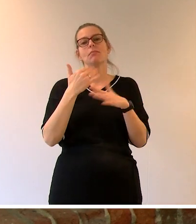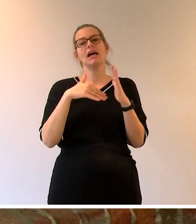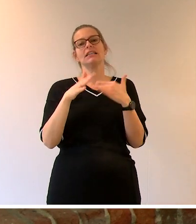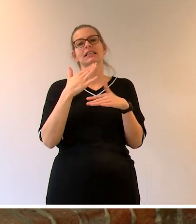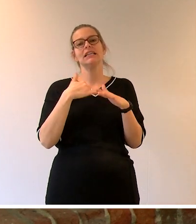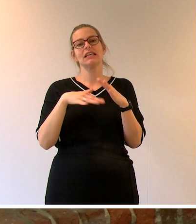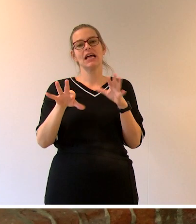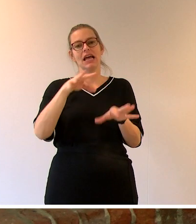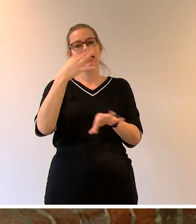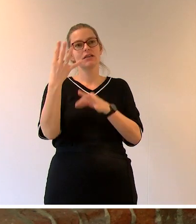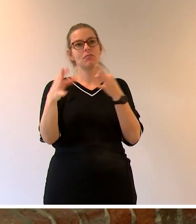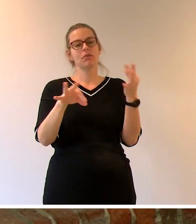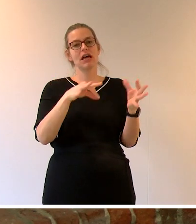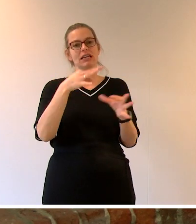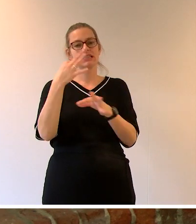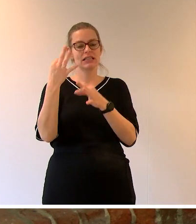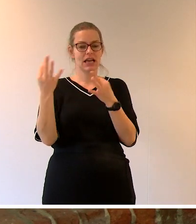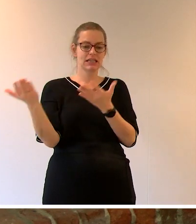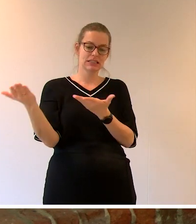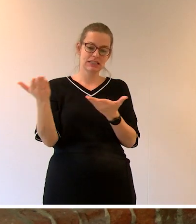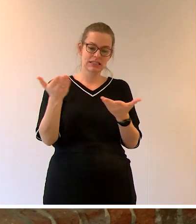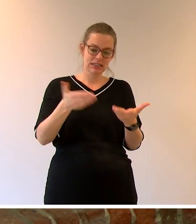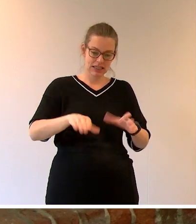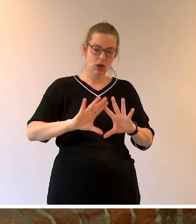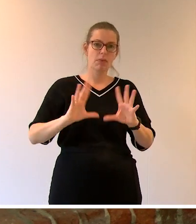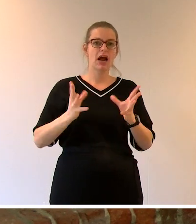het paradijs naar aarde.